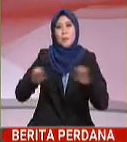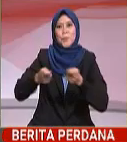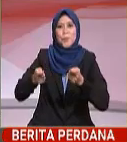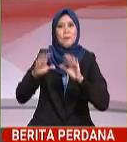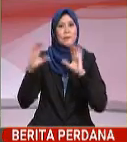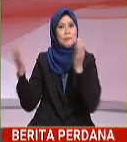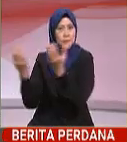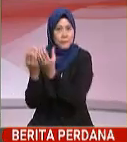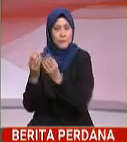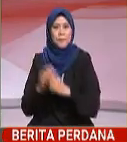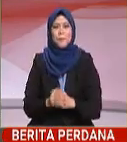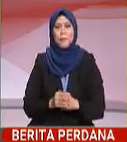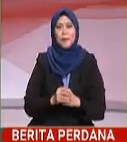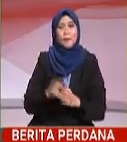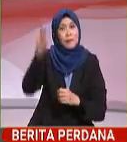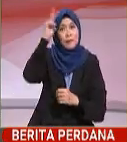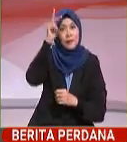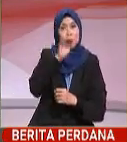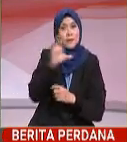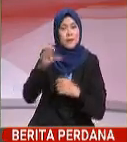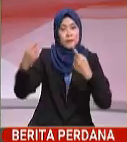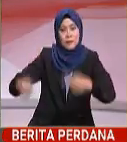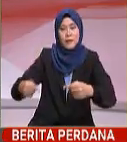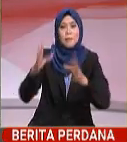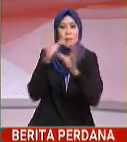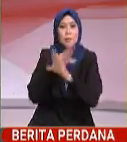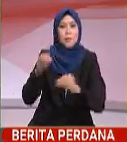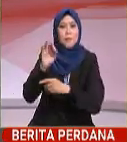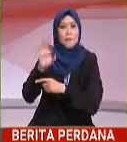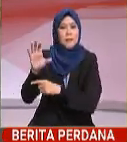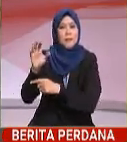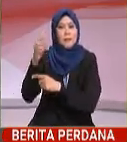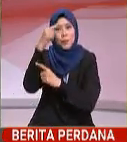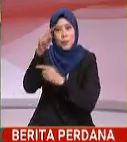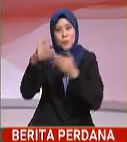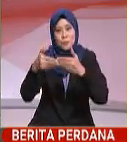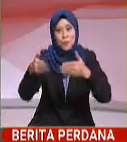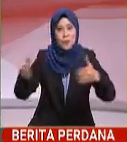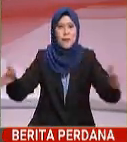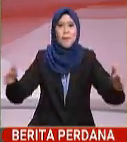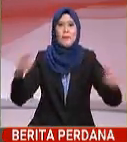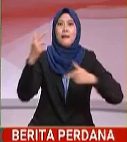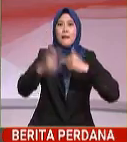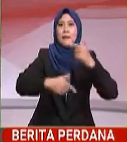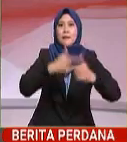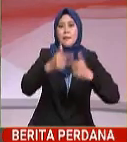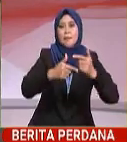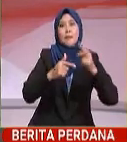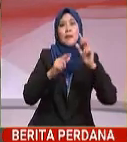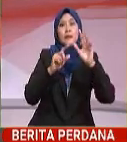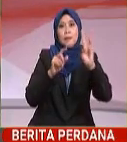klub. KUFC dijadual menentang Sarawak United FC pada aksi pembuka tirai Liga Premier